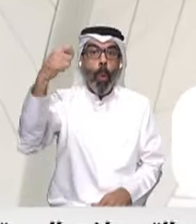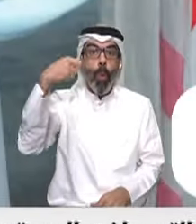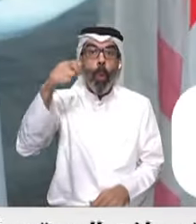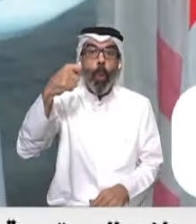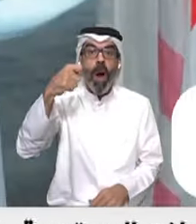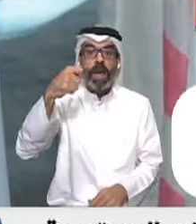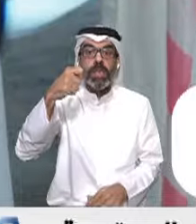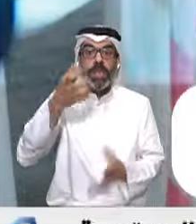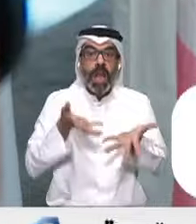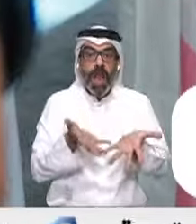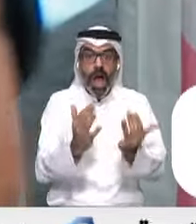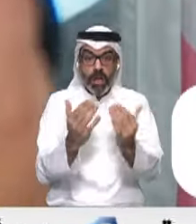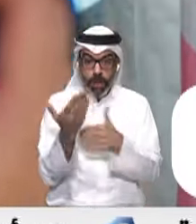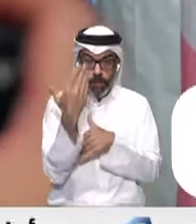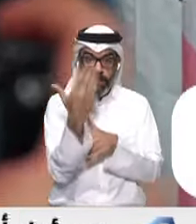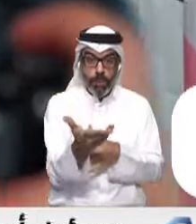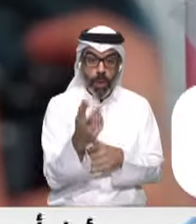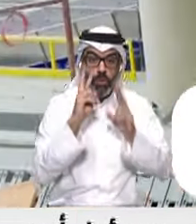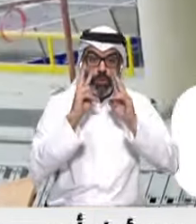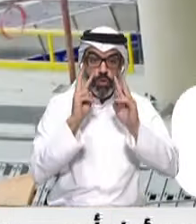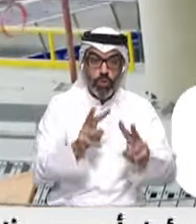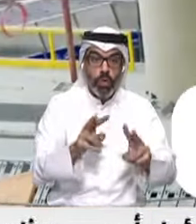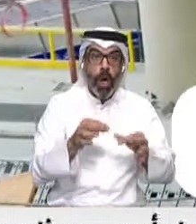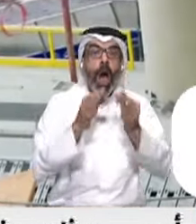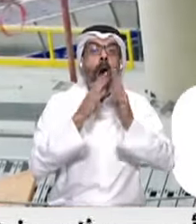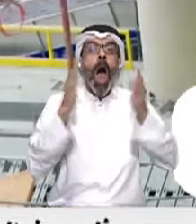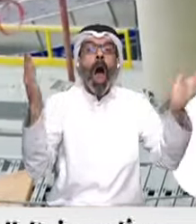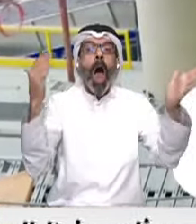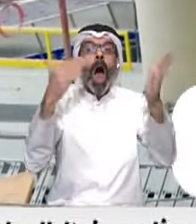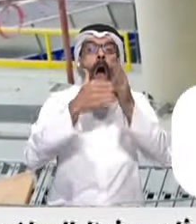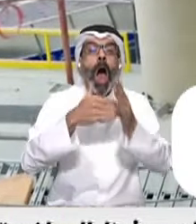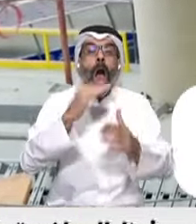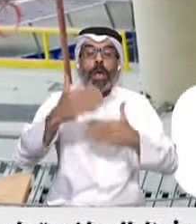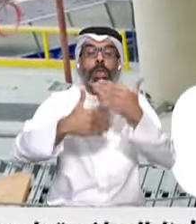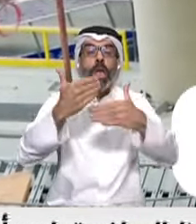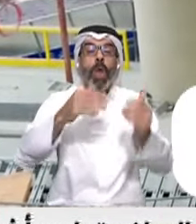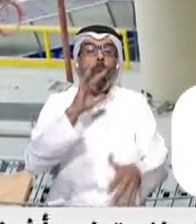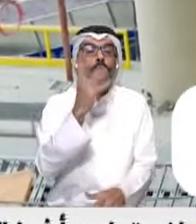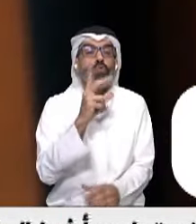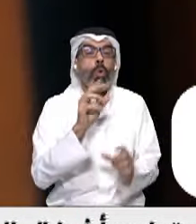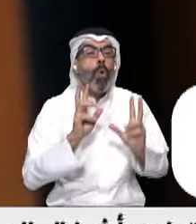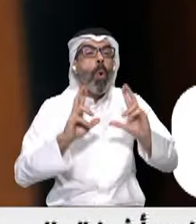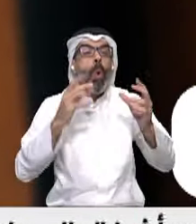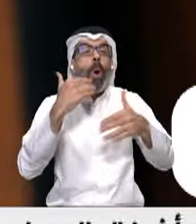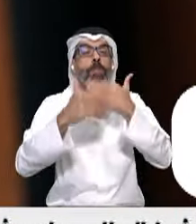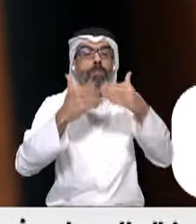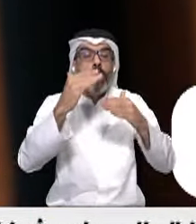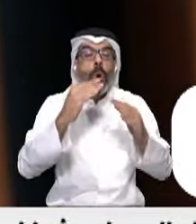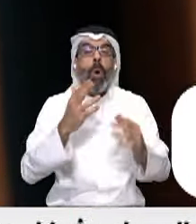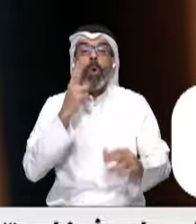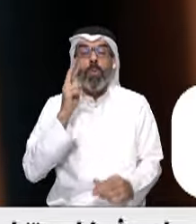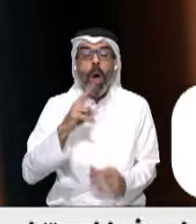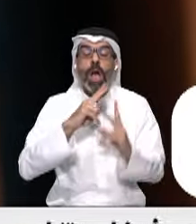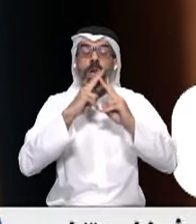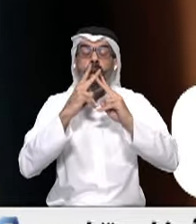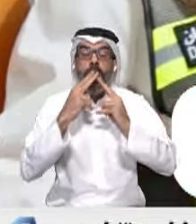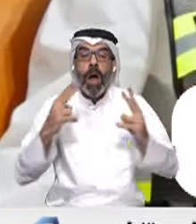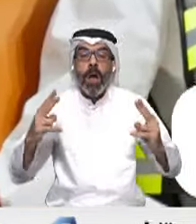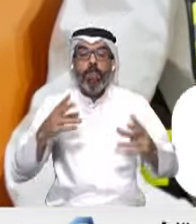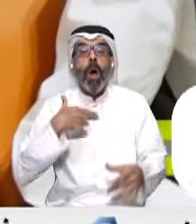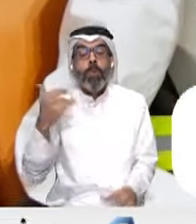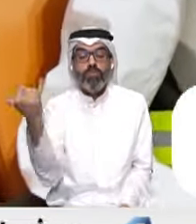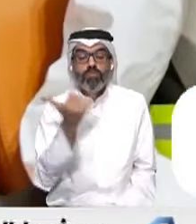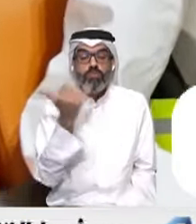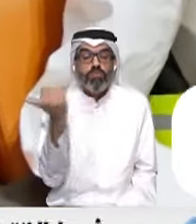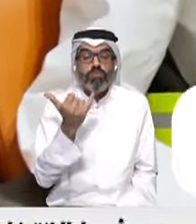نوره محمد الم المشعان عرضا مرئيا حول اخر المستجدات والتطورات بشان الموقف التنفيذي للمشروع مؤكده ان الاهتمام